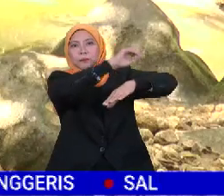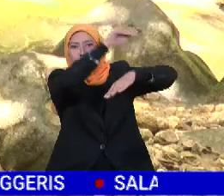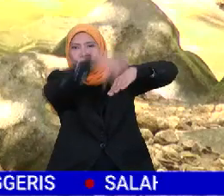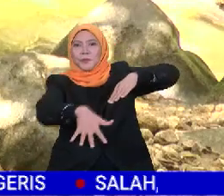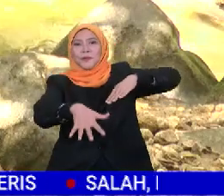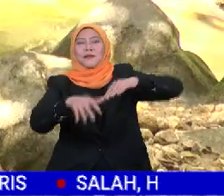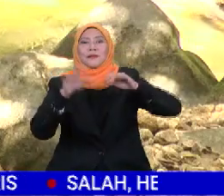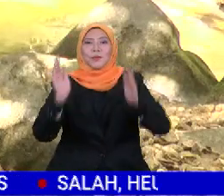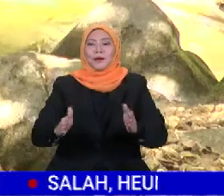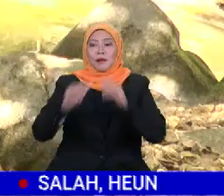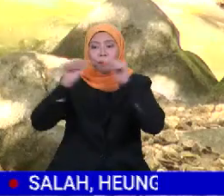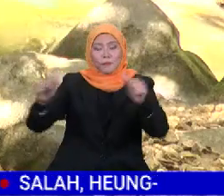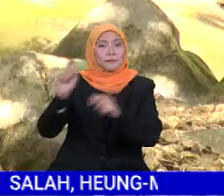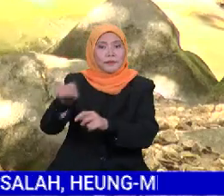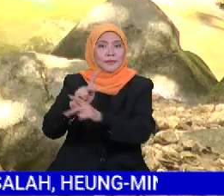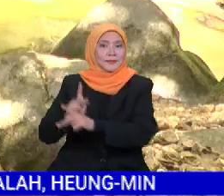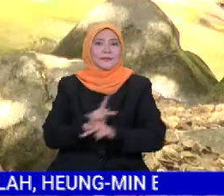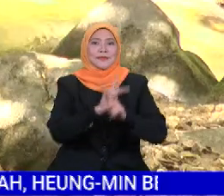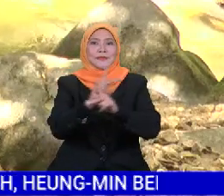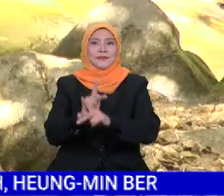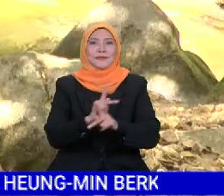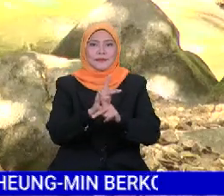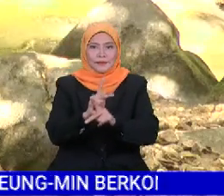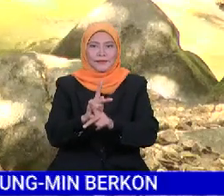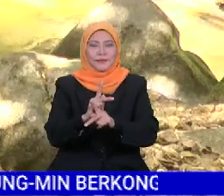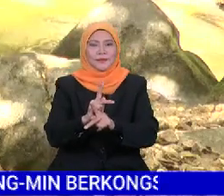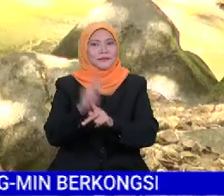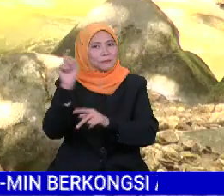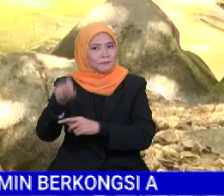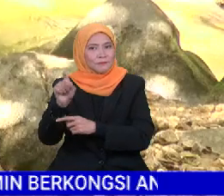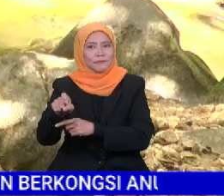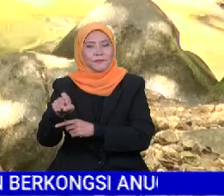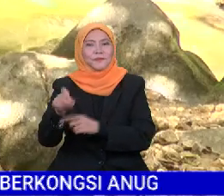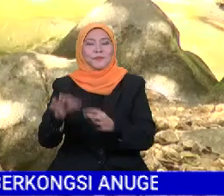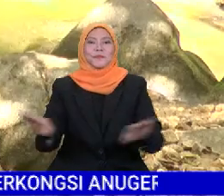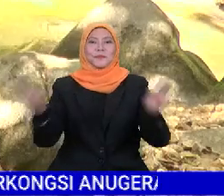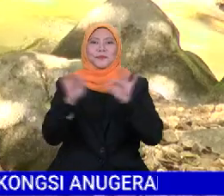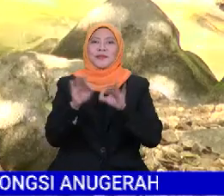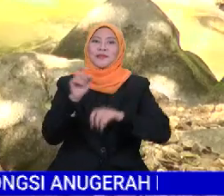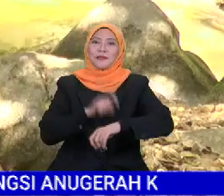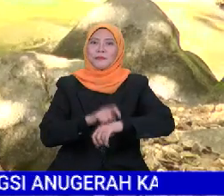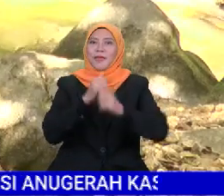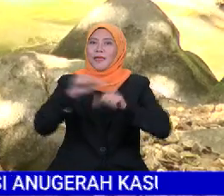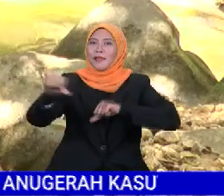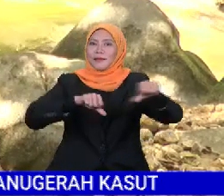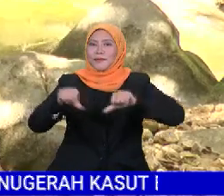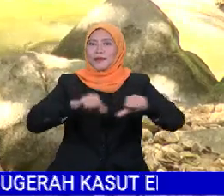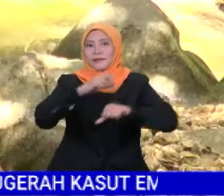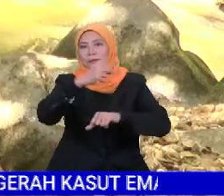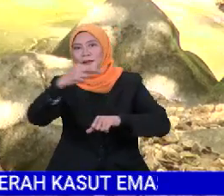Sehubungan itu, orang awam perlu sentiasa berwaspada dan berjaga-jaga, terutama ketika melakukan aktiviti